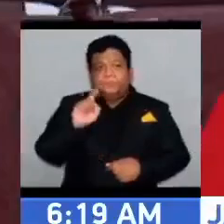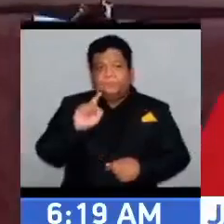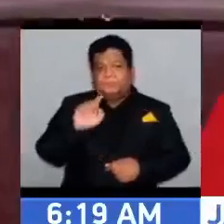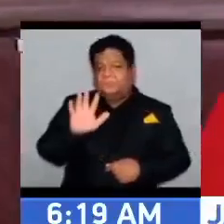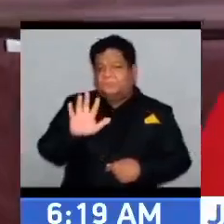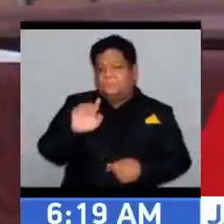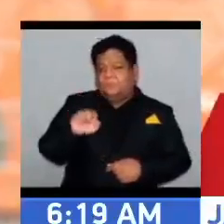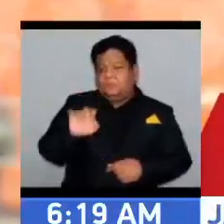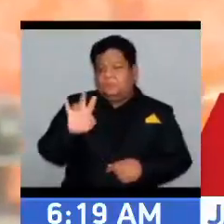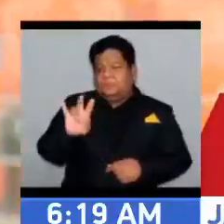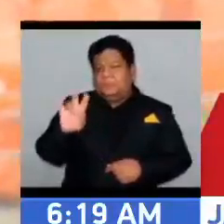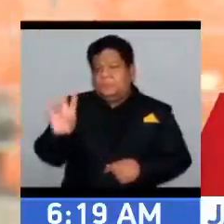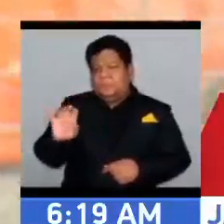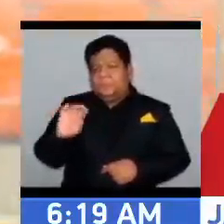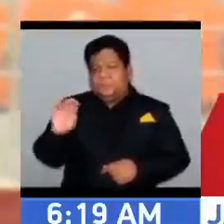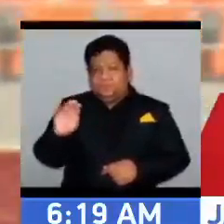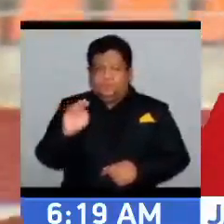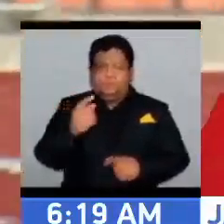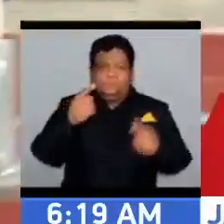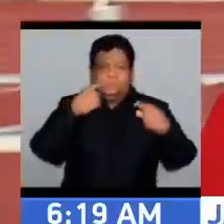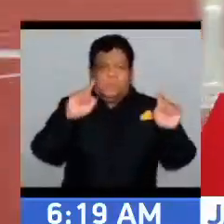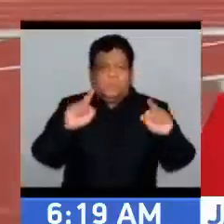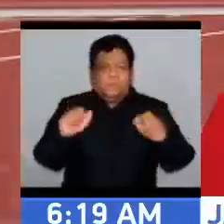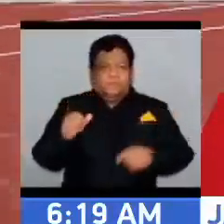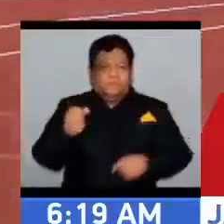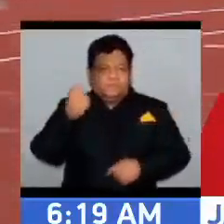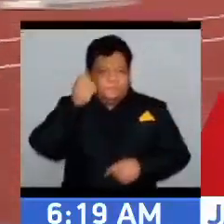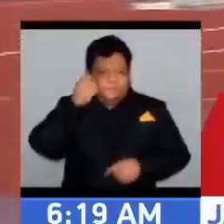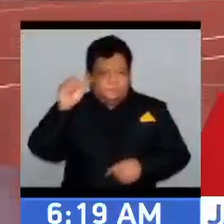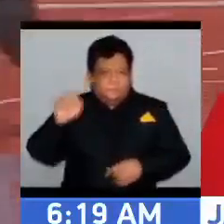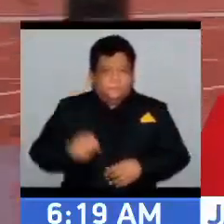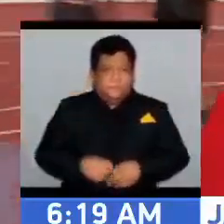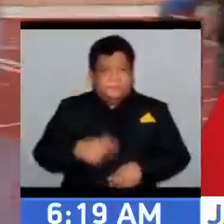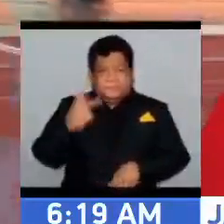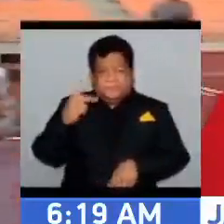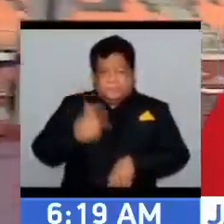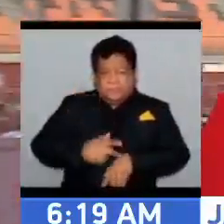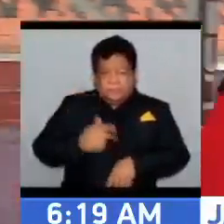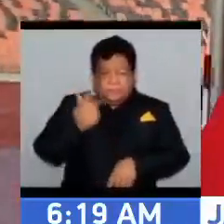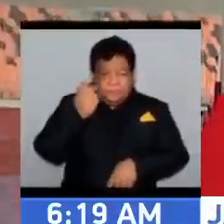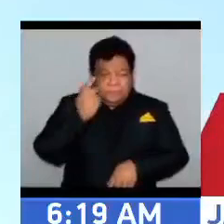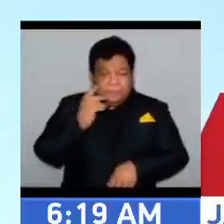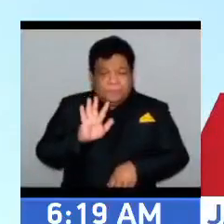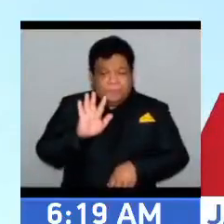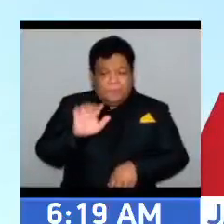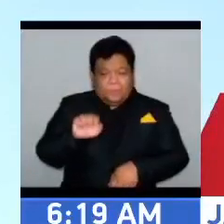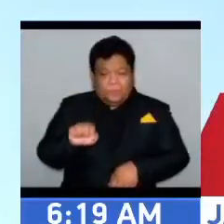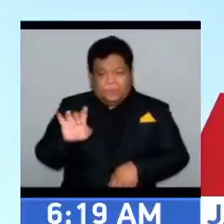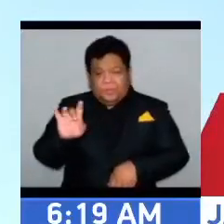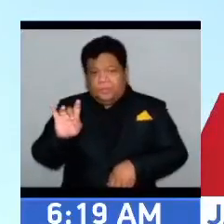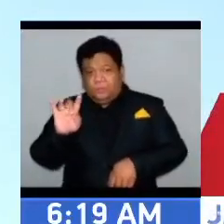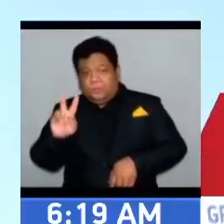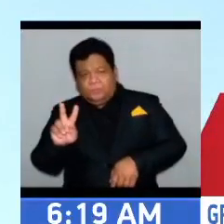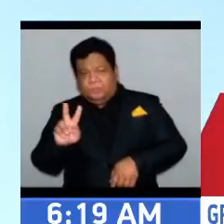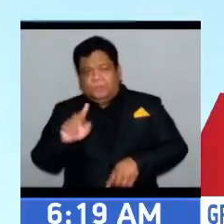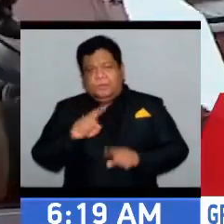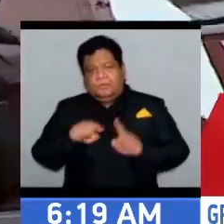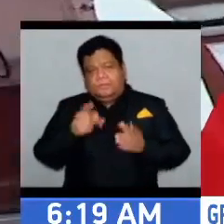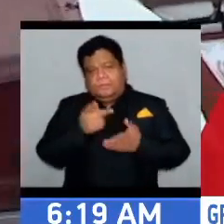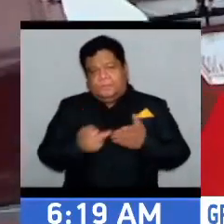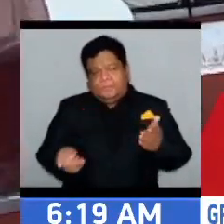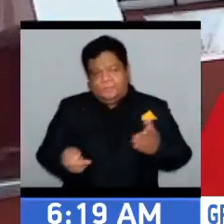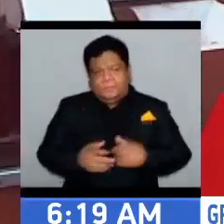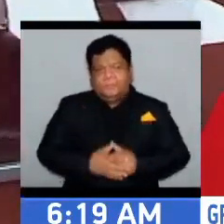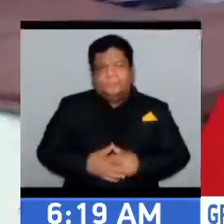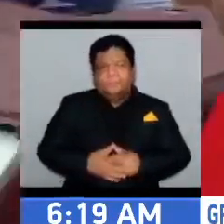second spot. Tatlong beses niyang sinubukan ang 5.82 meter clearance pero nabigo siya. Nanatili pa rin sa number 3 si